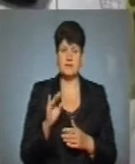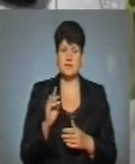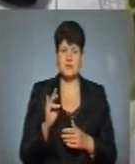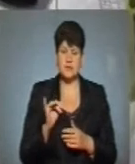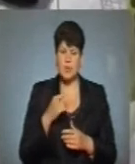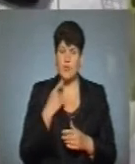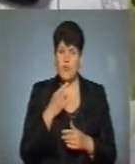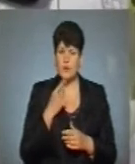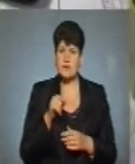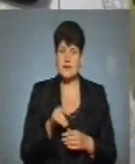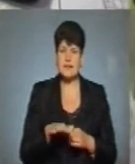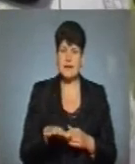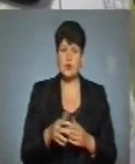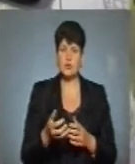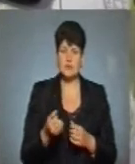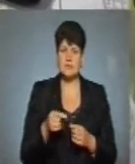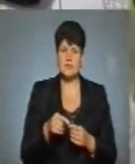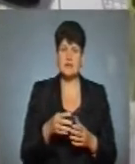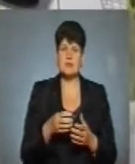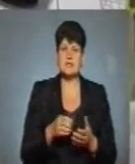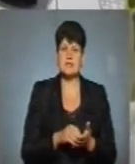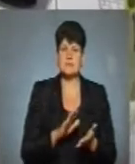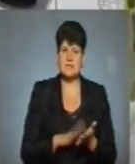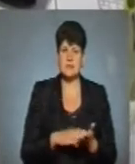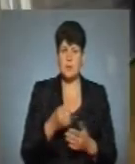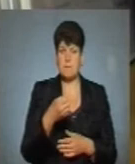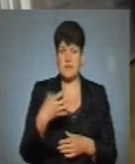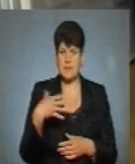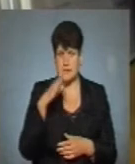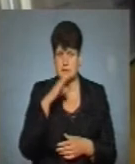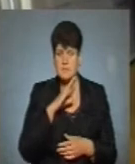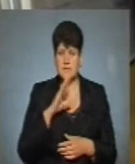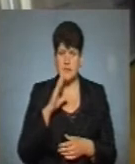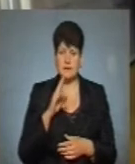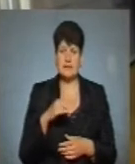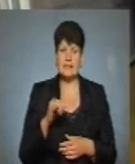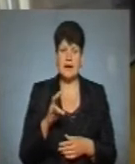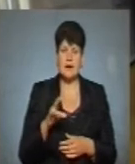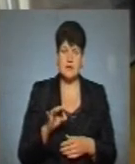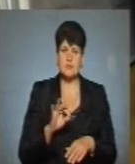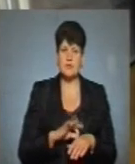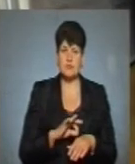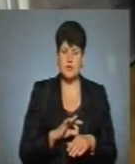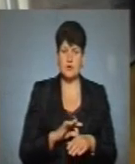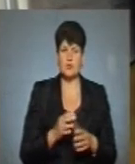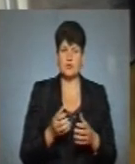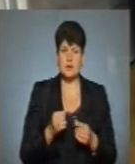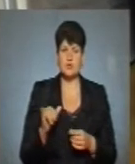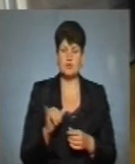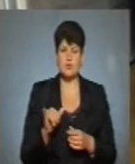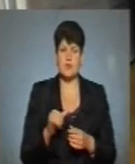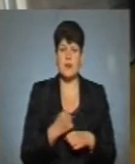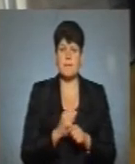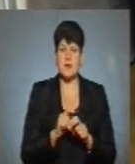її ділянці отримати їх вже записалися 15 батьків. Дані про захворілих сімейні лікарі отримують з Сумського